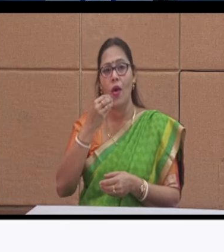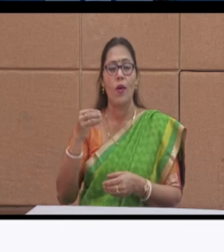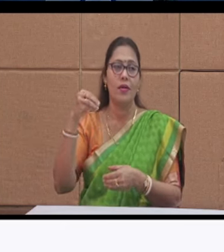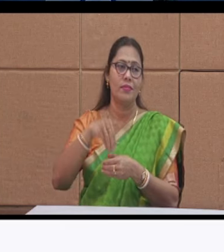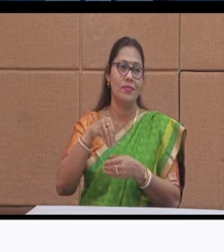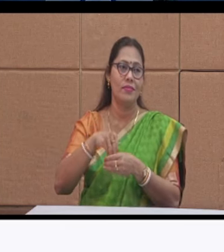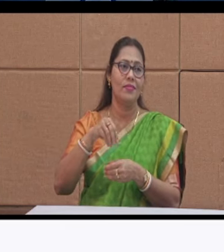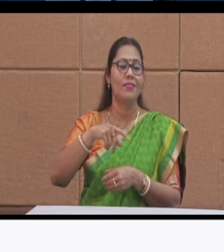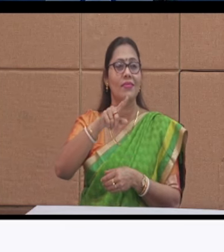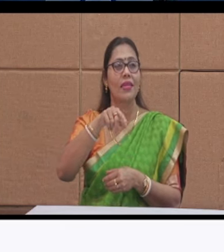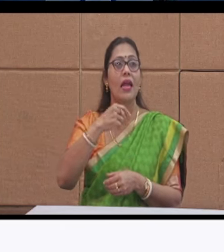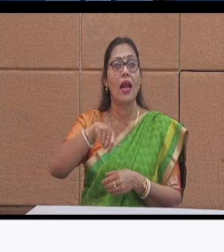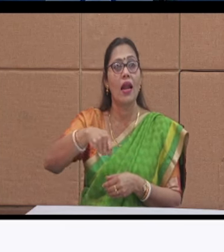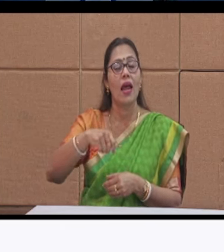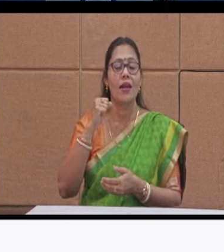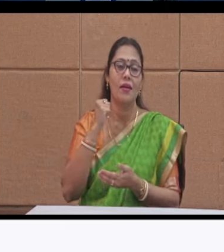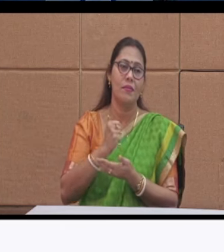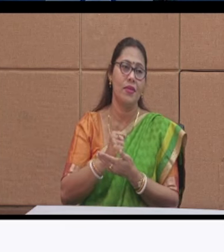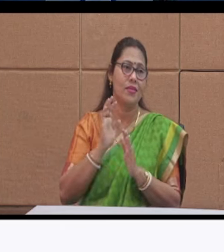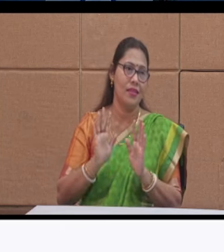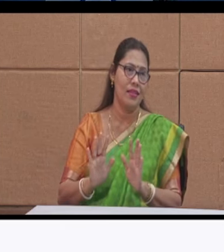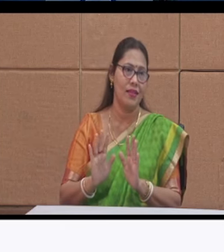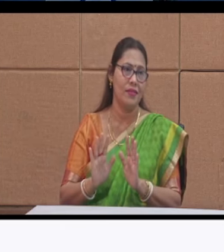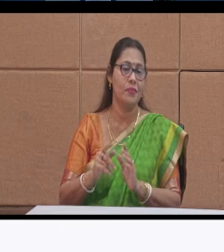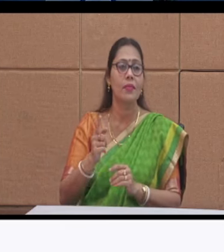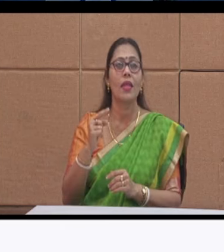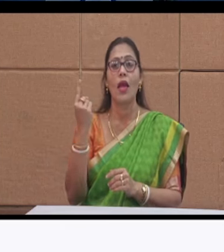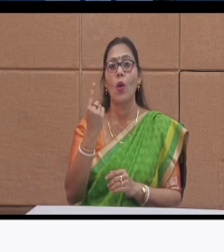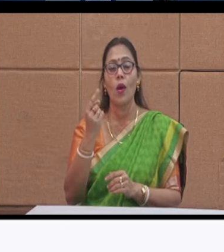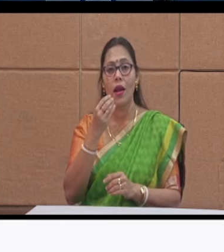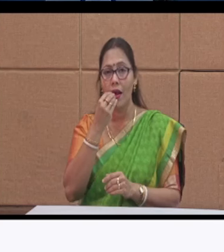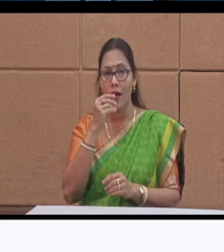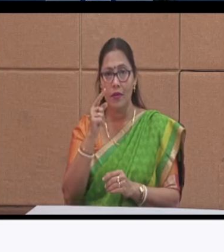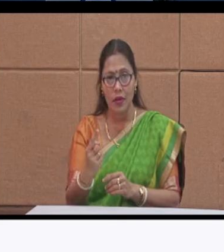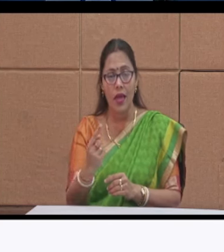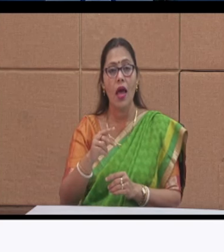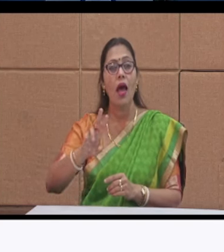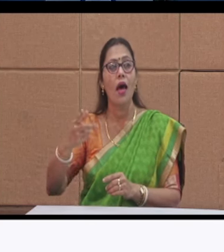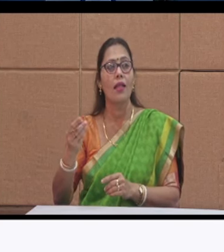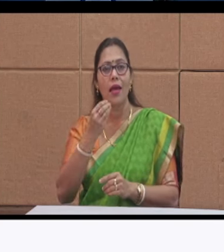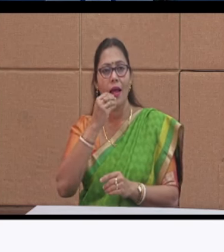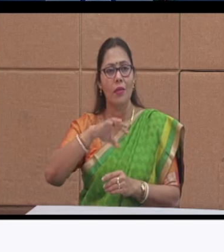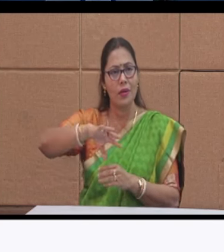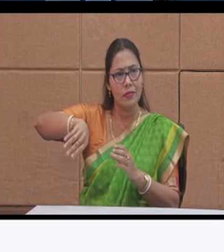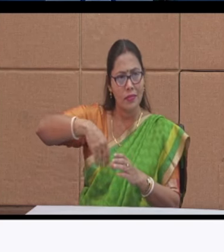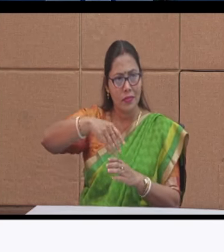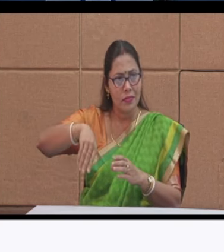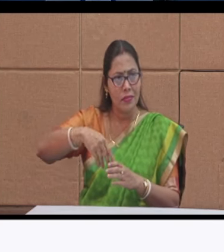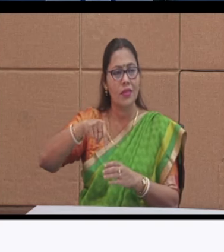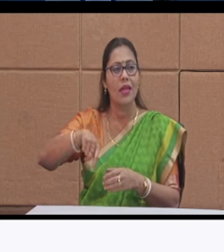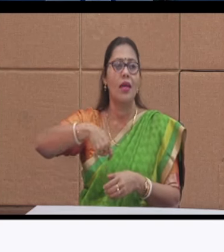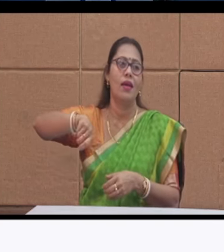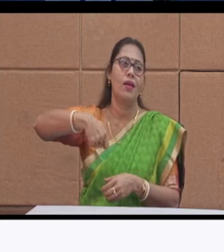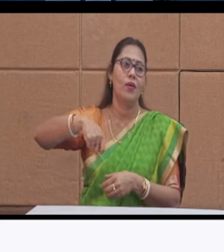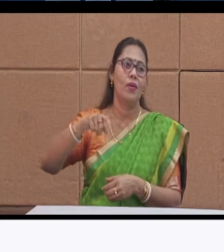সবগুলোই কিন্তু রান্না করা খাবার একটি খাবারের সঙ্গে অন্য খাবারকে মিশিয়ে এই